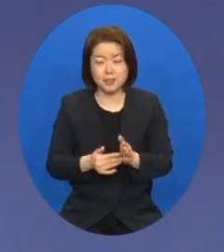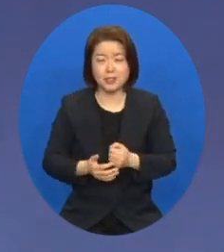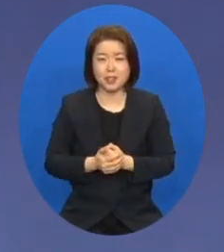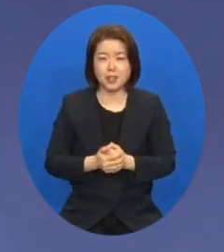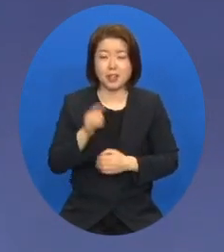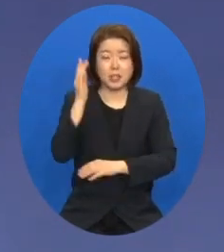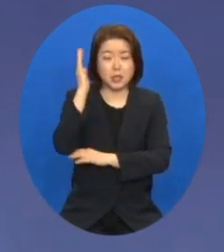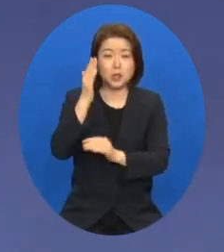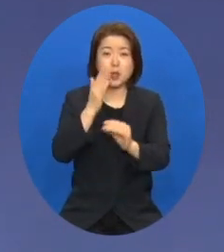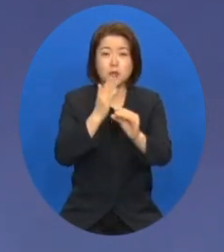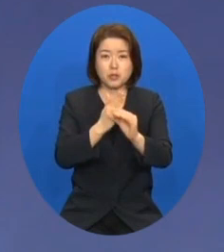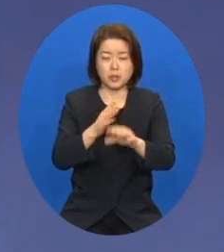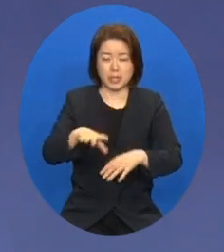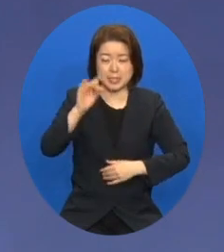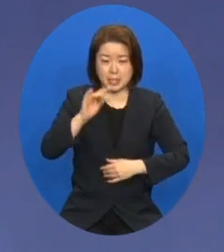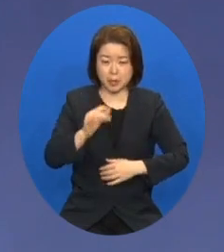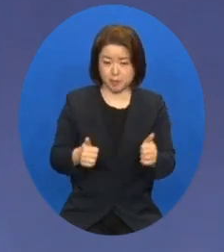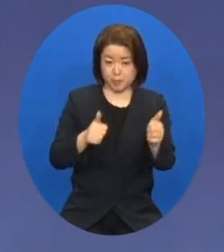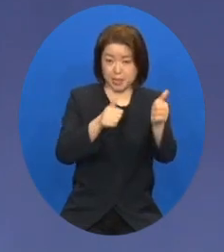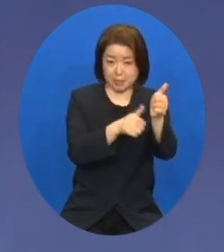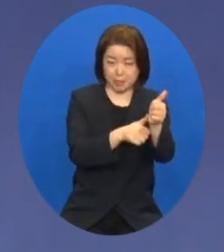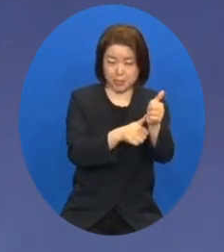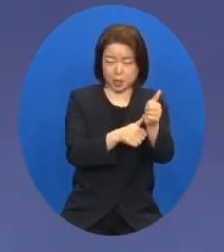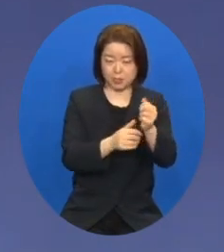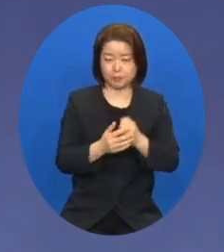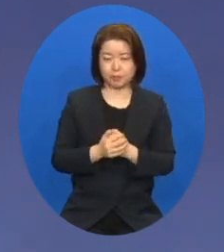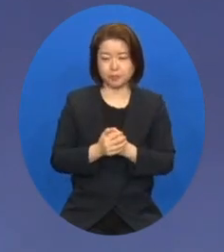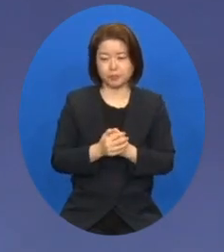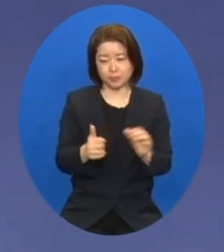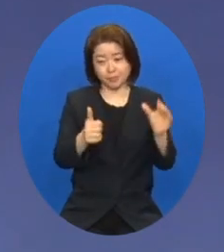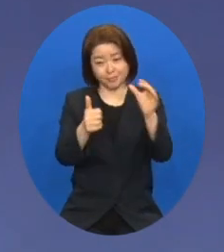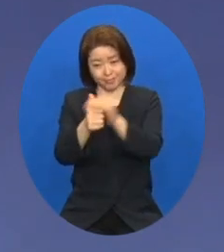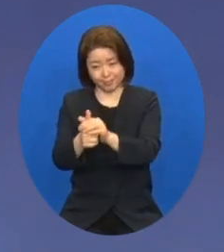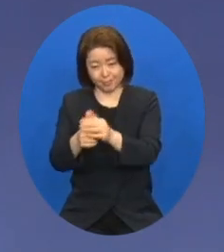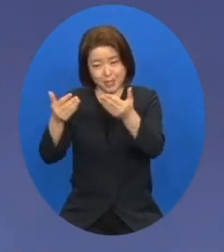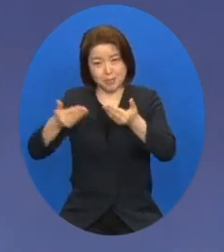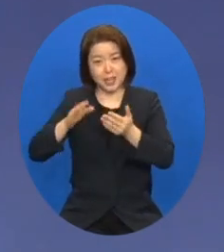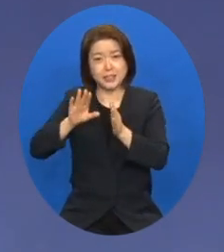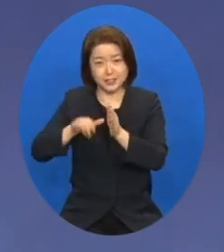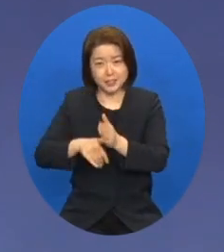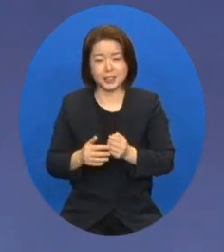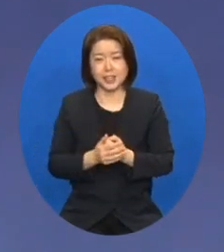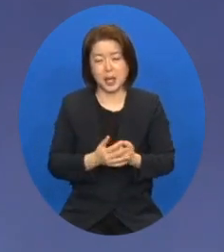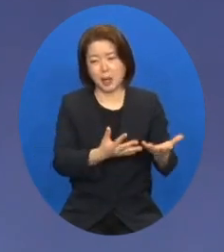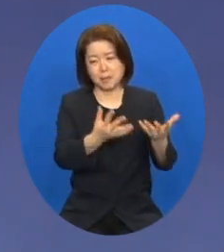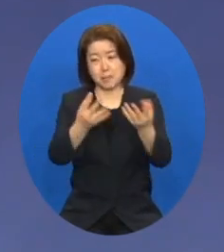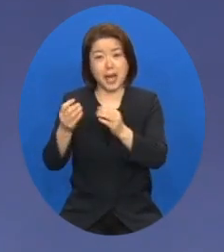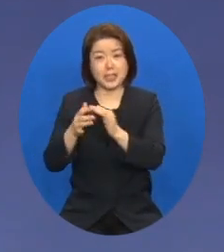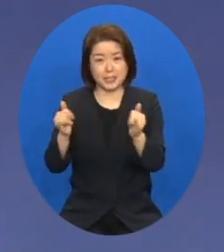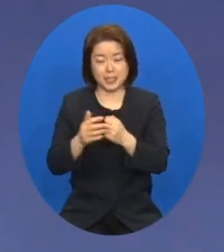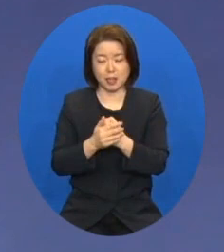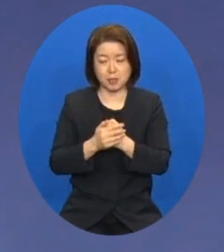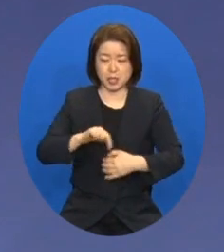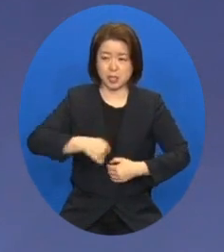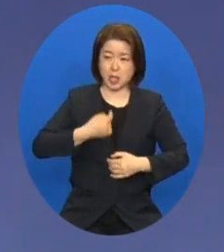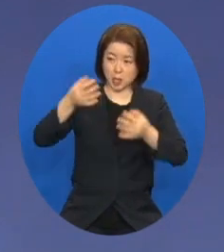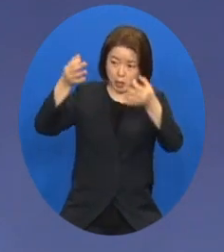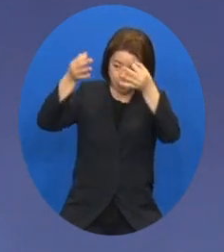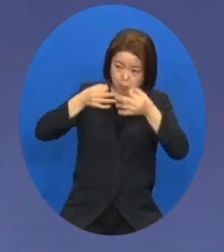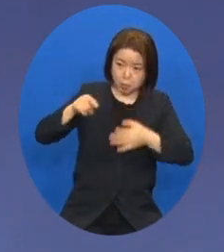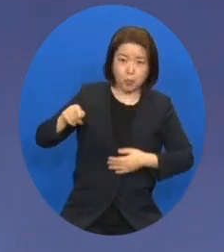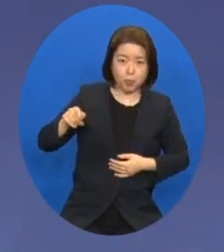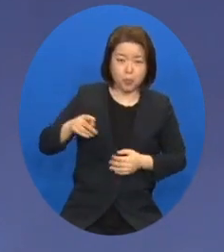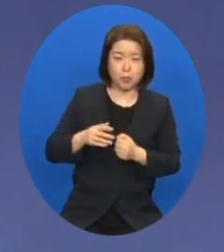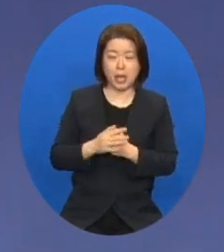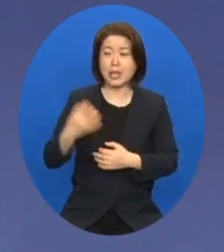하시는 중에 처음 비서로 임명을 받았을 때 많은 사람들이 자기를 볼 때마다